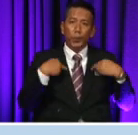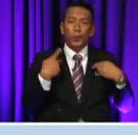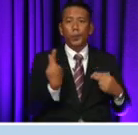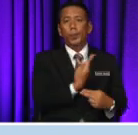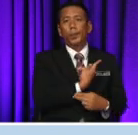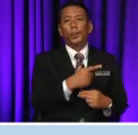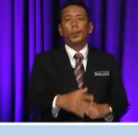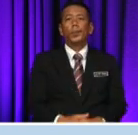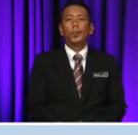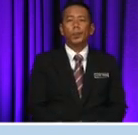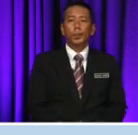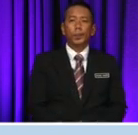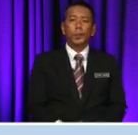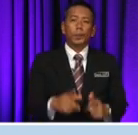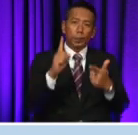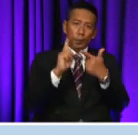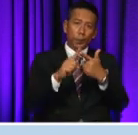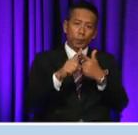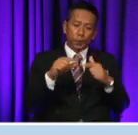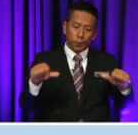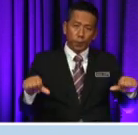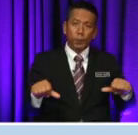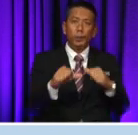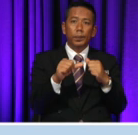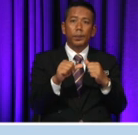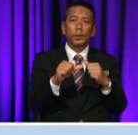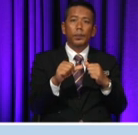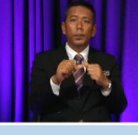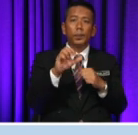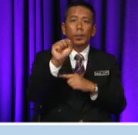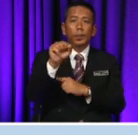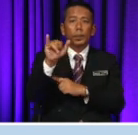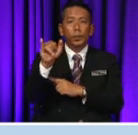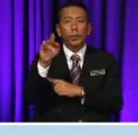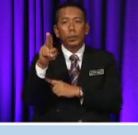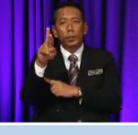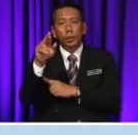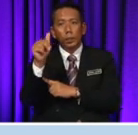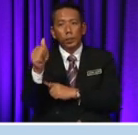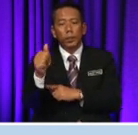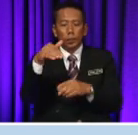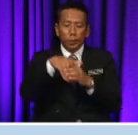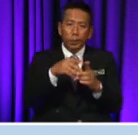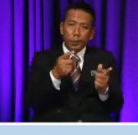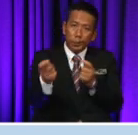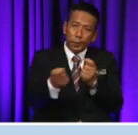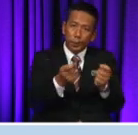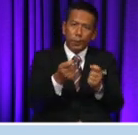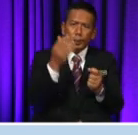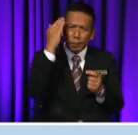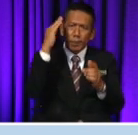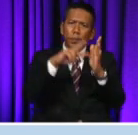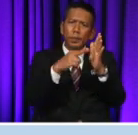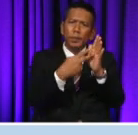kedua-duanya baik yang kedua mengamalkan konsep Syuro dalam pencak Siren baik tahu tak apa itu